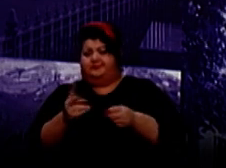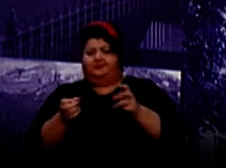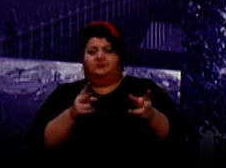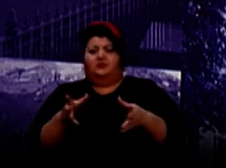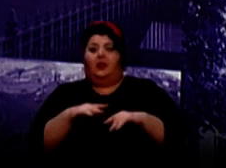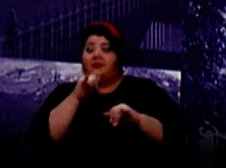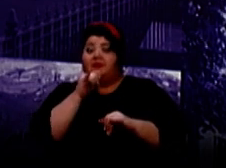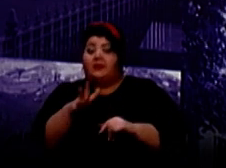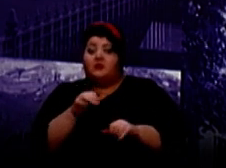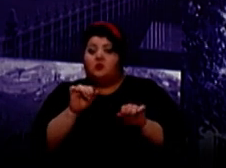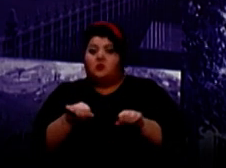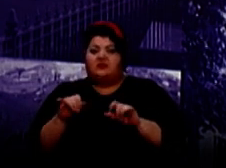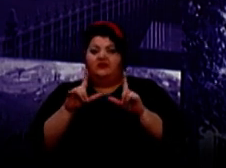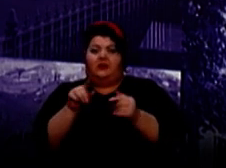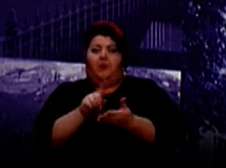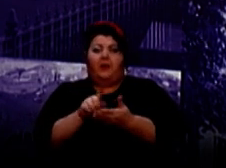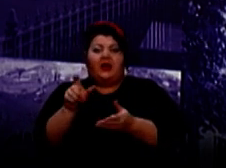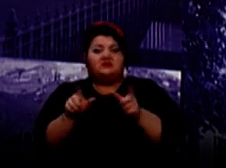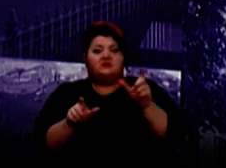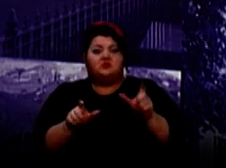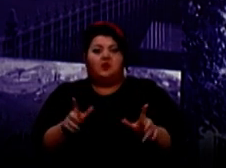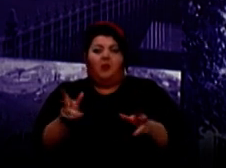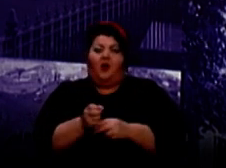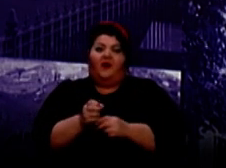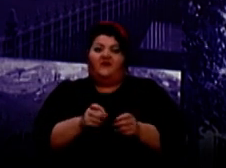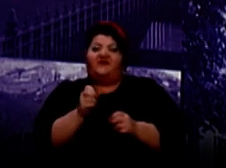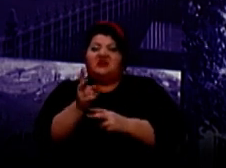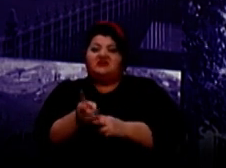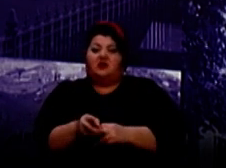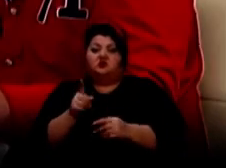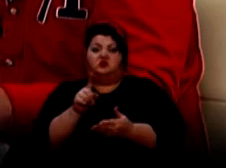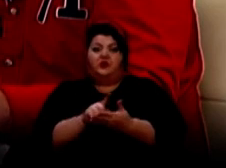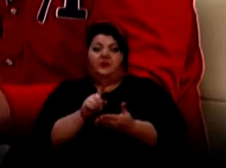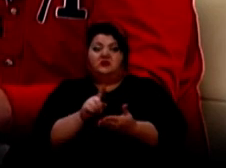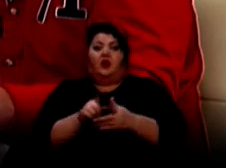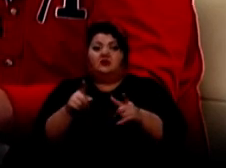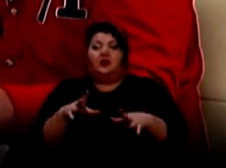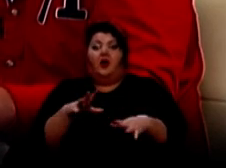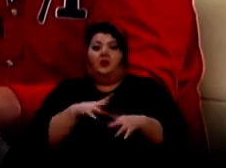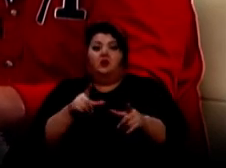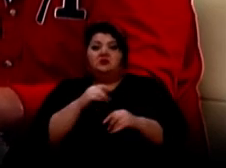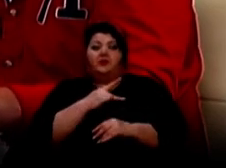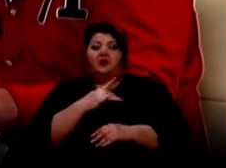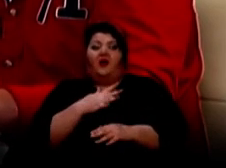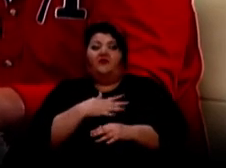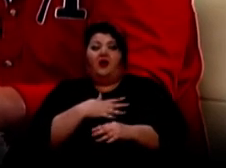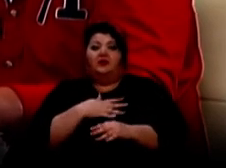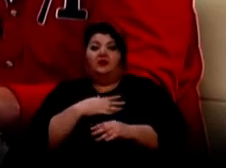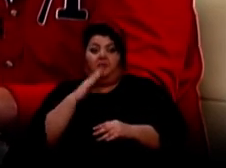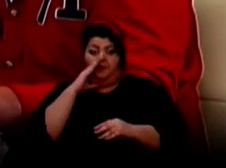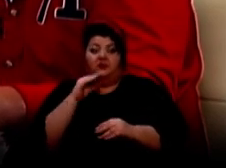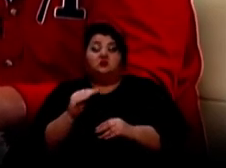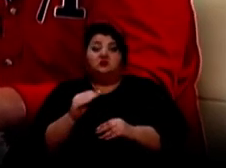Не дають можливість їздити пенсіонерам, або висаджують цих пенсіонерів посеред дороги, як це було з приватними перевізниками. Так, дійсно,